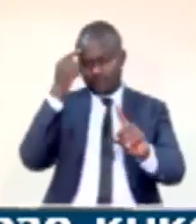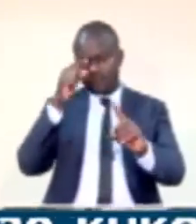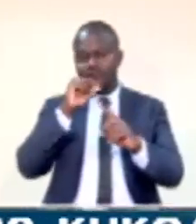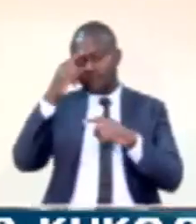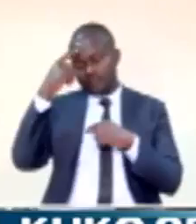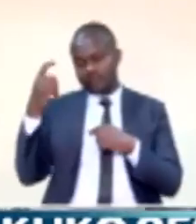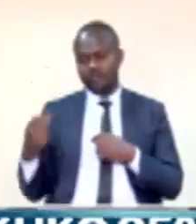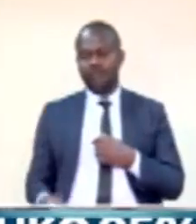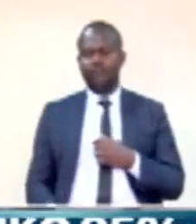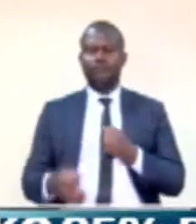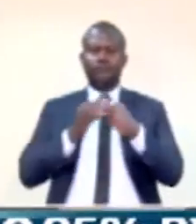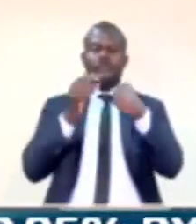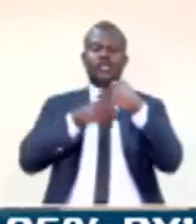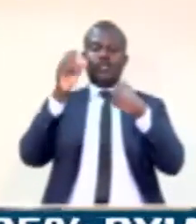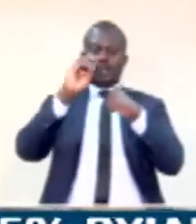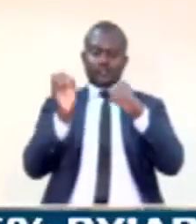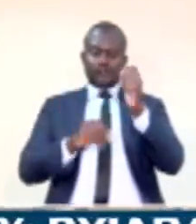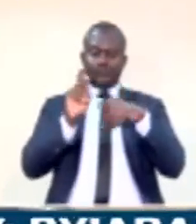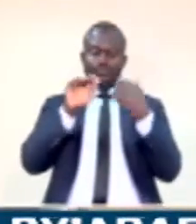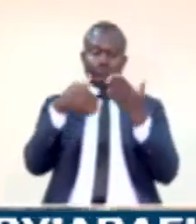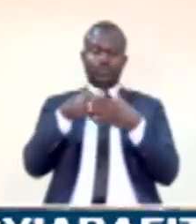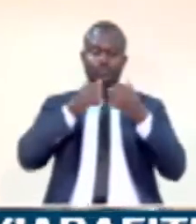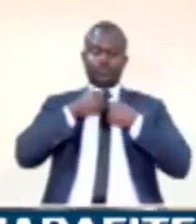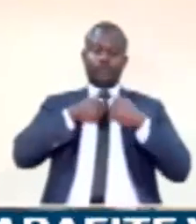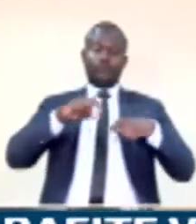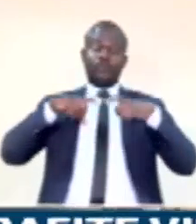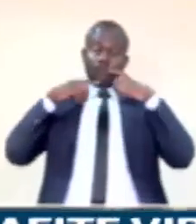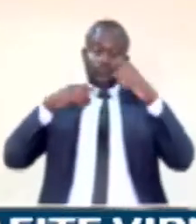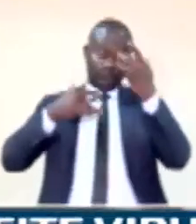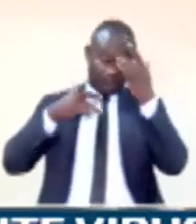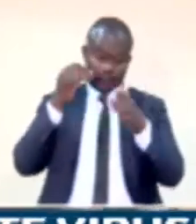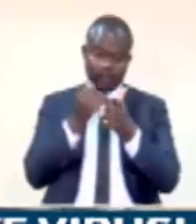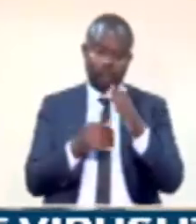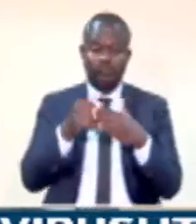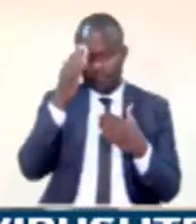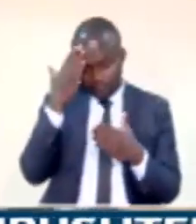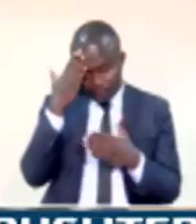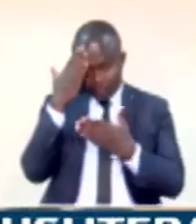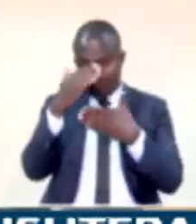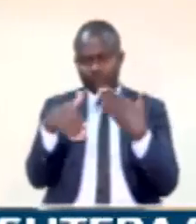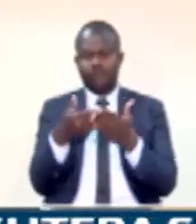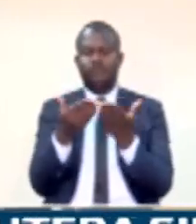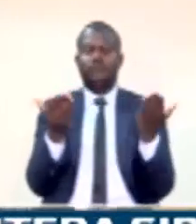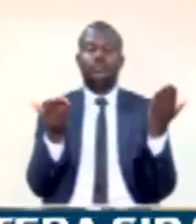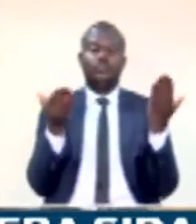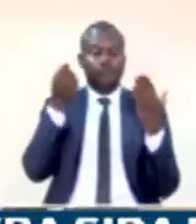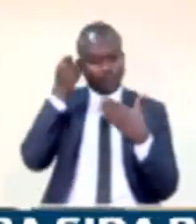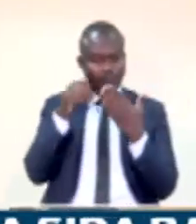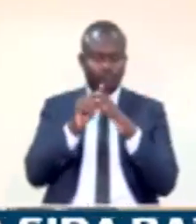inzozi. 86% y'abantu mu Rwanda babana n'ubwandu bwa SIDA bazi ko bafite ubwo bwandu. Kuva rero